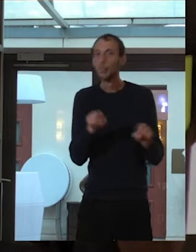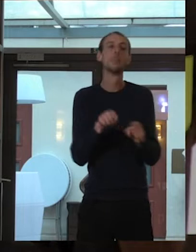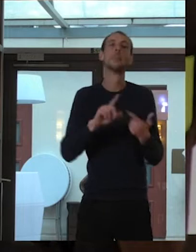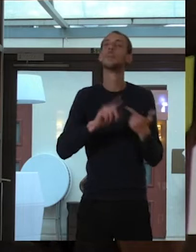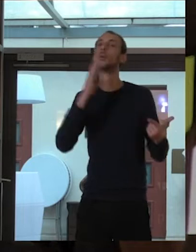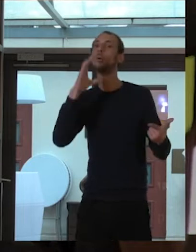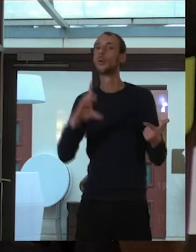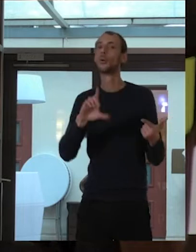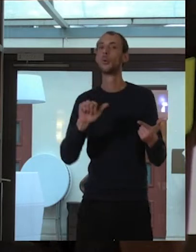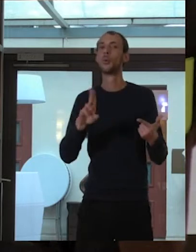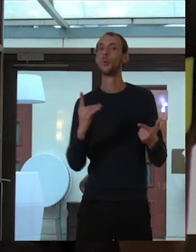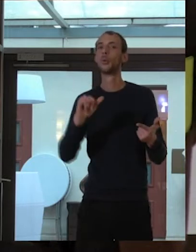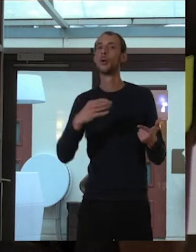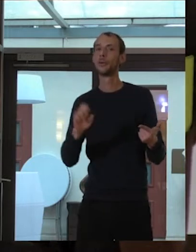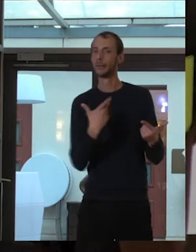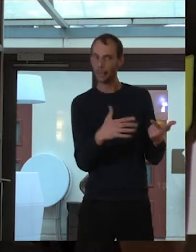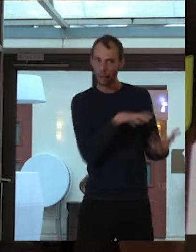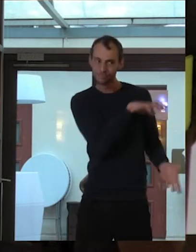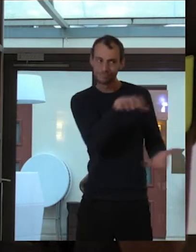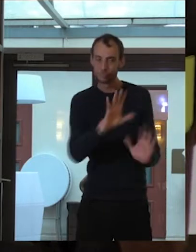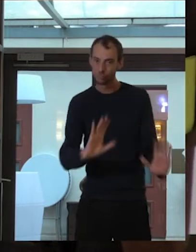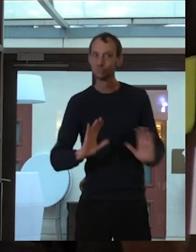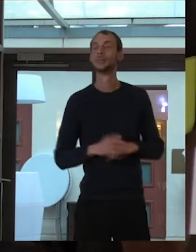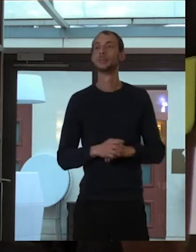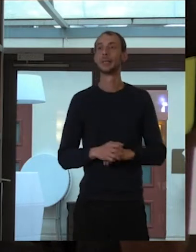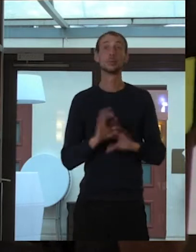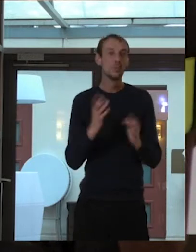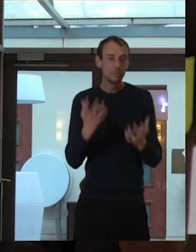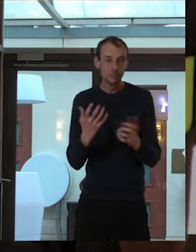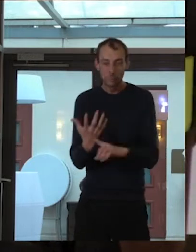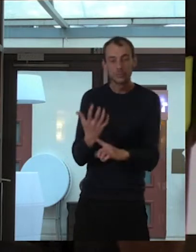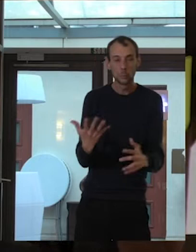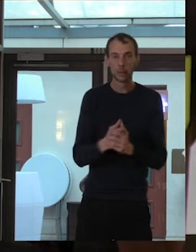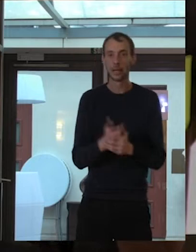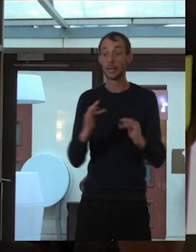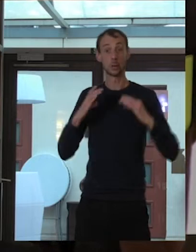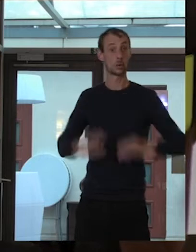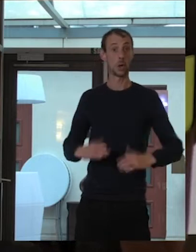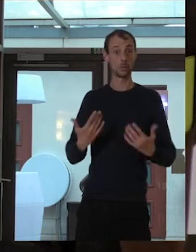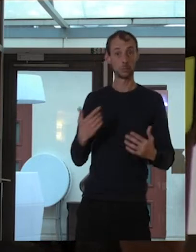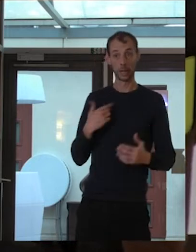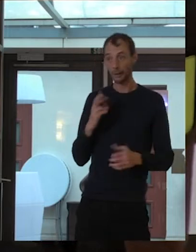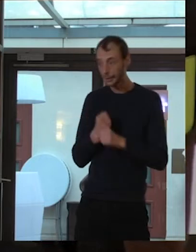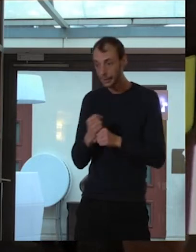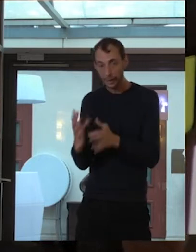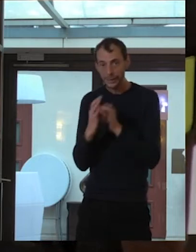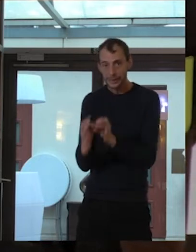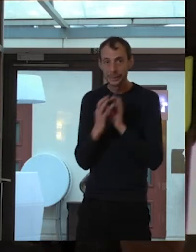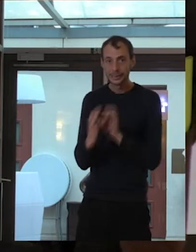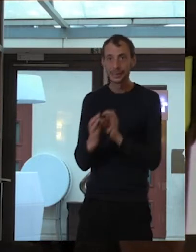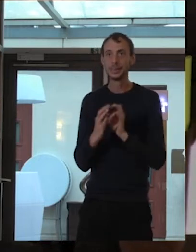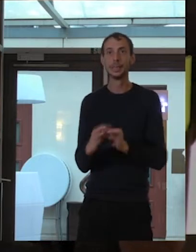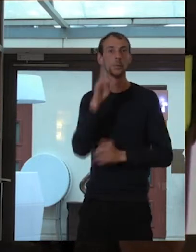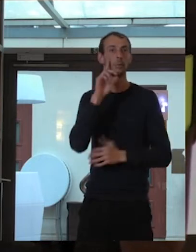partenarial que nous menons avec des clubs. Souvent, on se dit comment les clubs professionnels peuvent être dans une